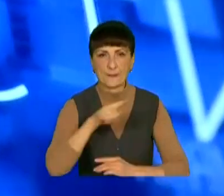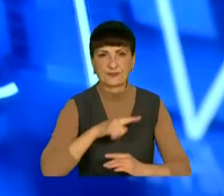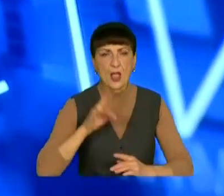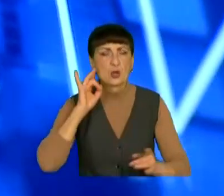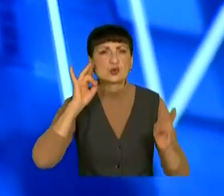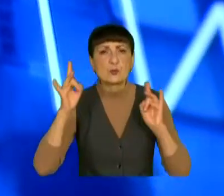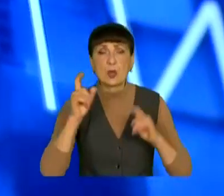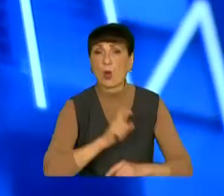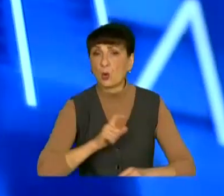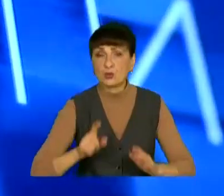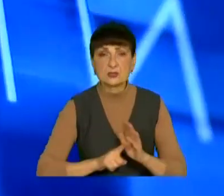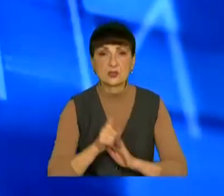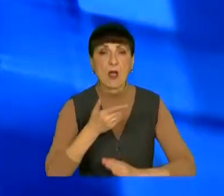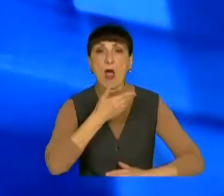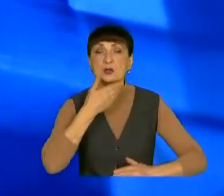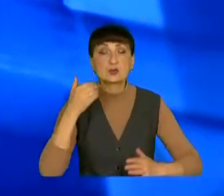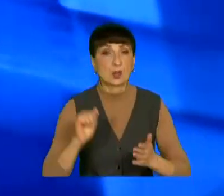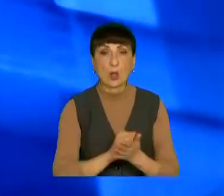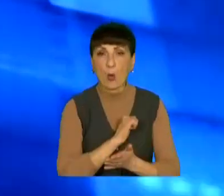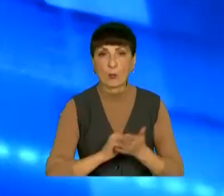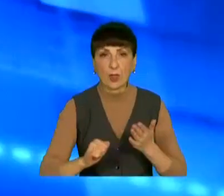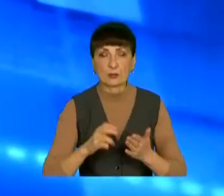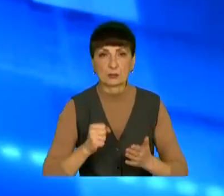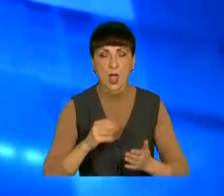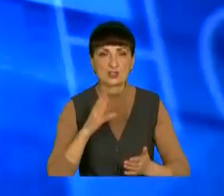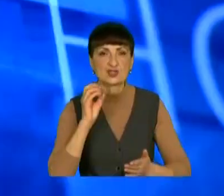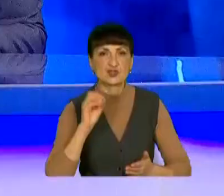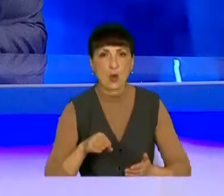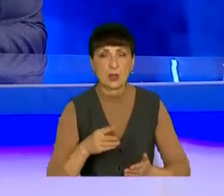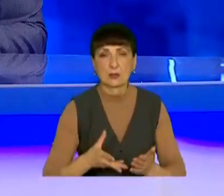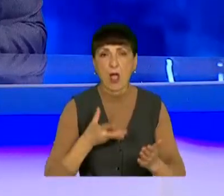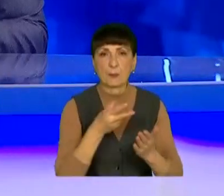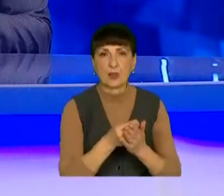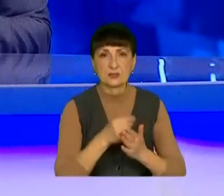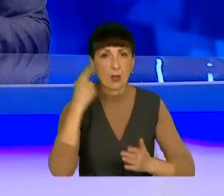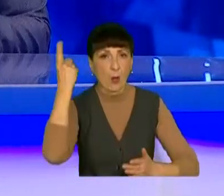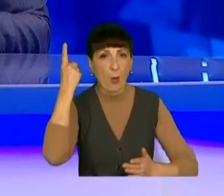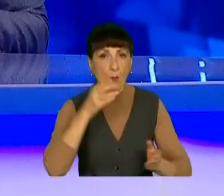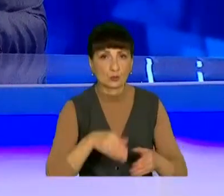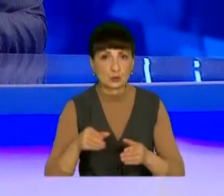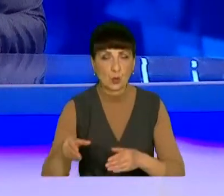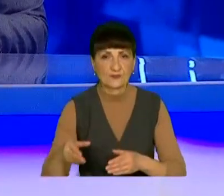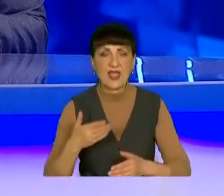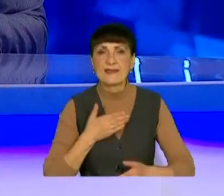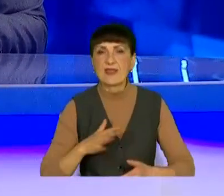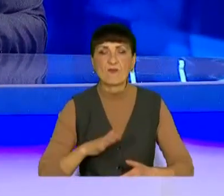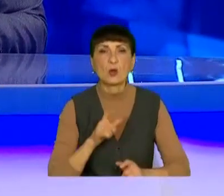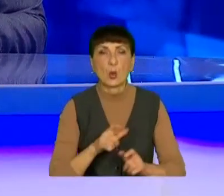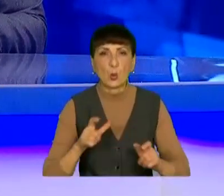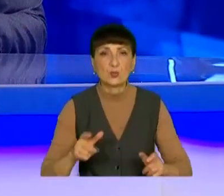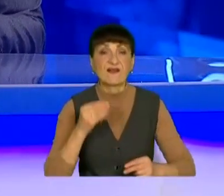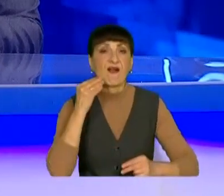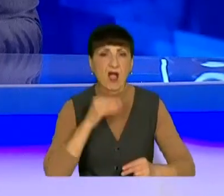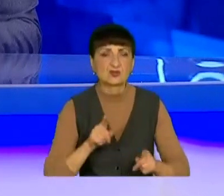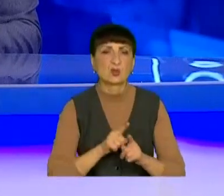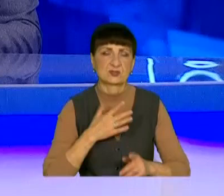подняли жильцы из-за отсутствия документов на лицевые счета для оплаты комуслуг. Недовольны новоселы и качеством